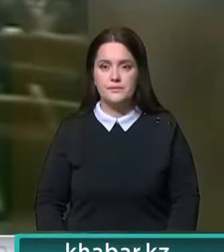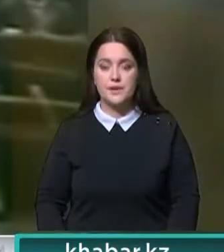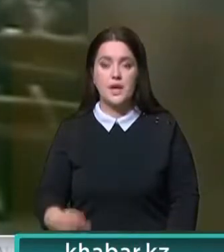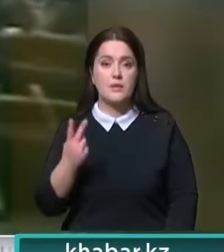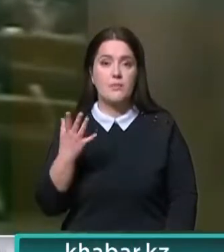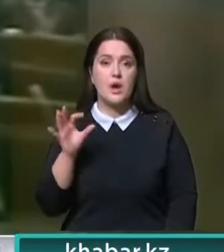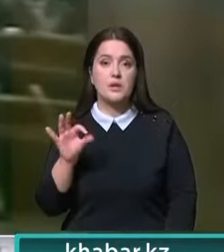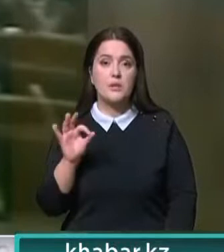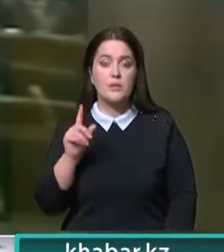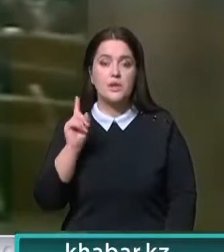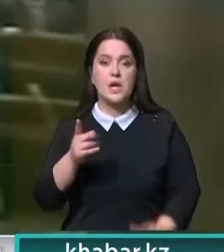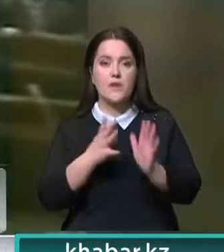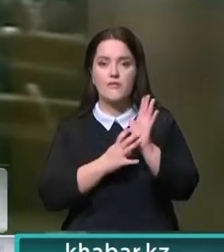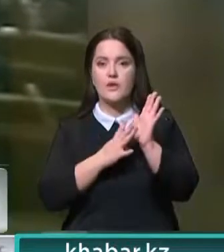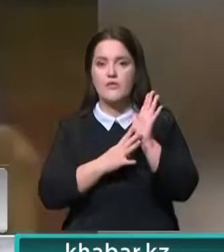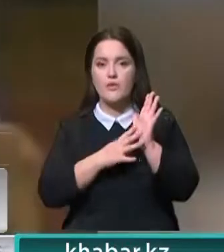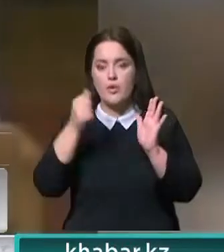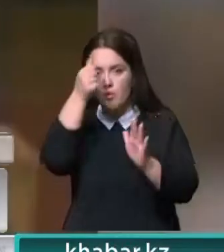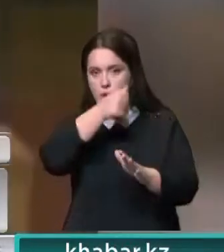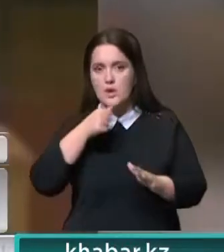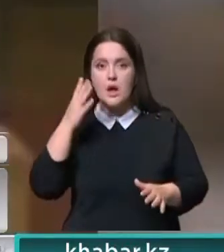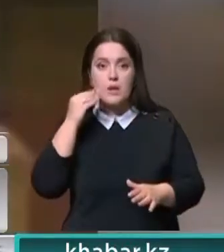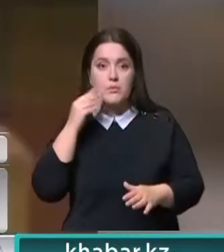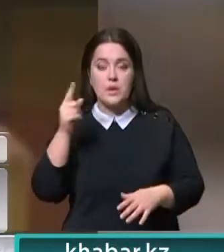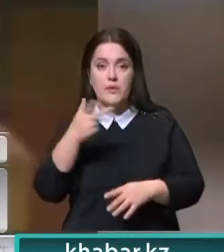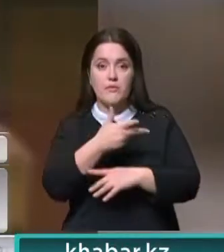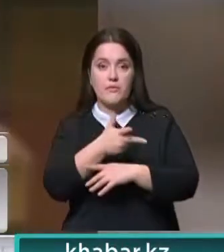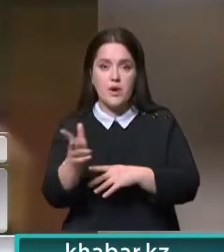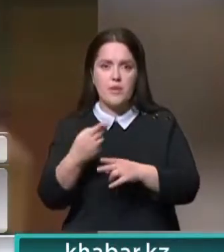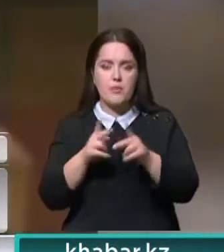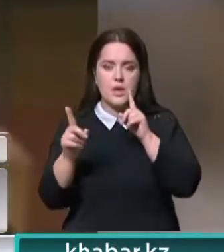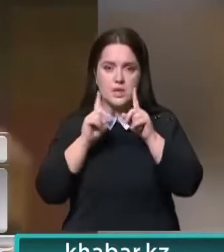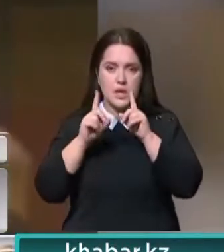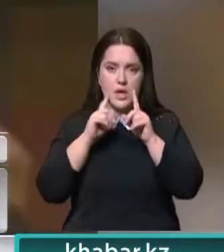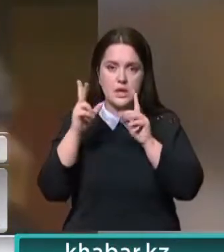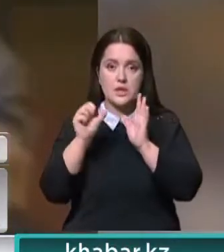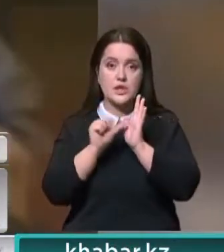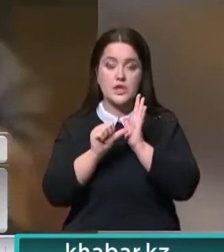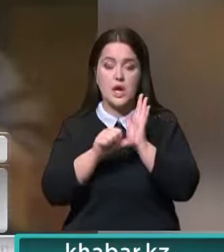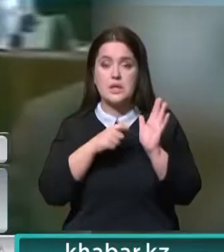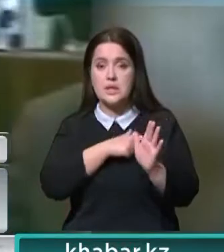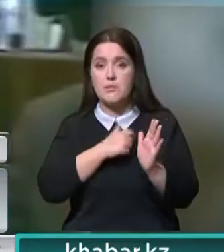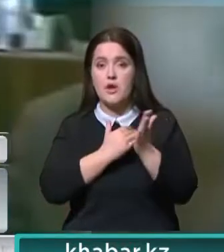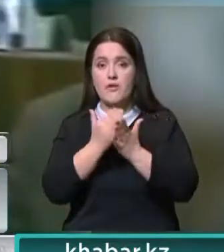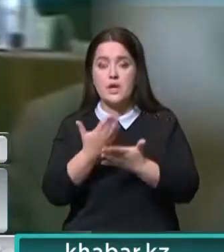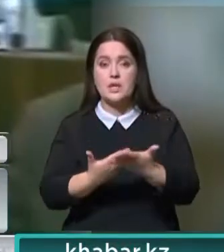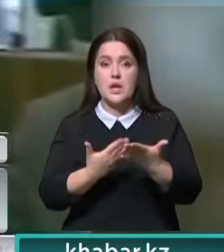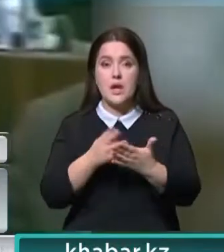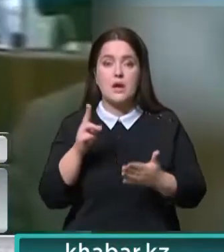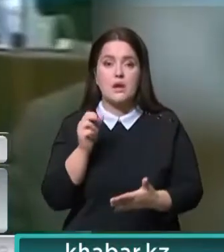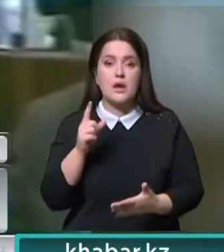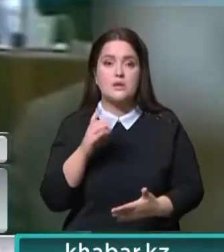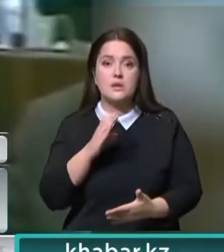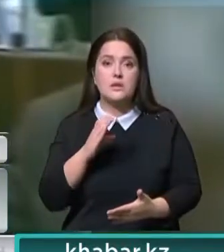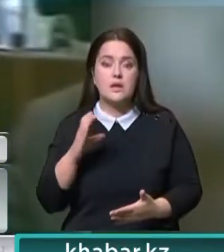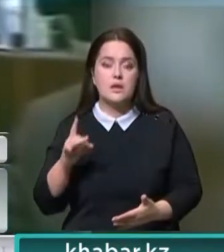25 октября 1990 года, Алматы. На этих кадрах на расширенном заседании 360 депутатов Верховного Совета КАЗ-СССР